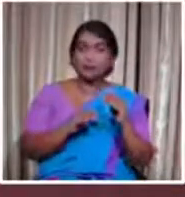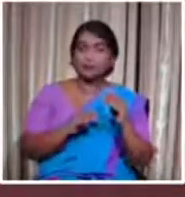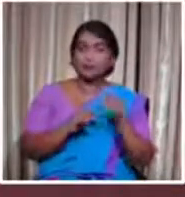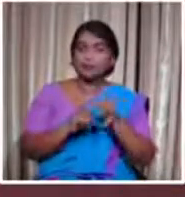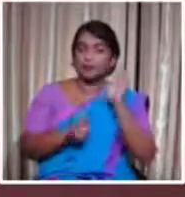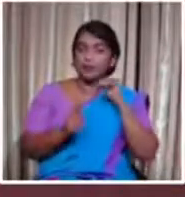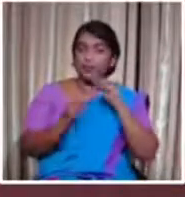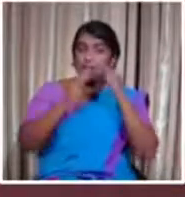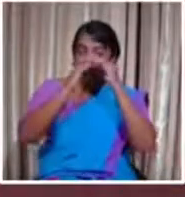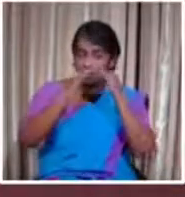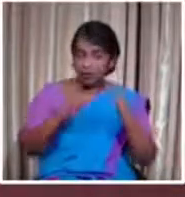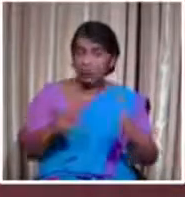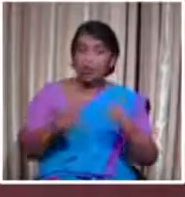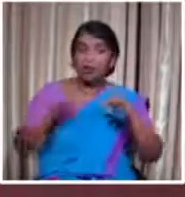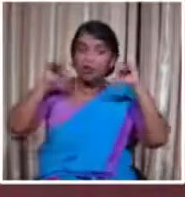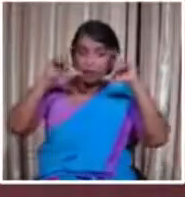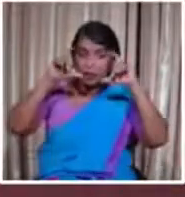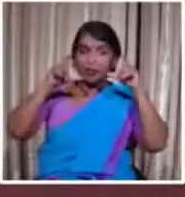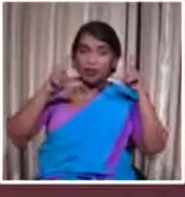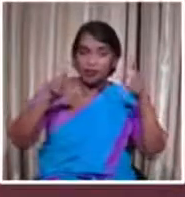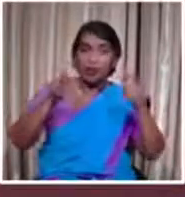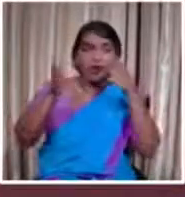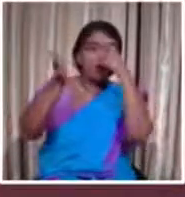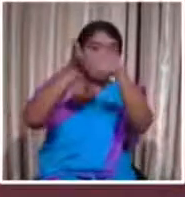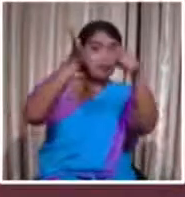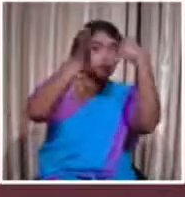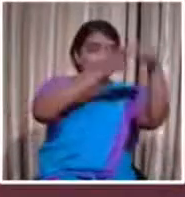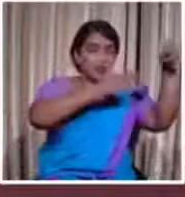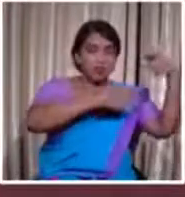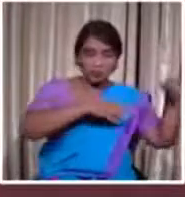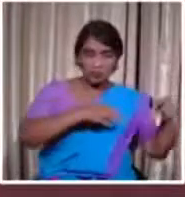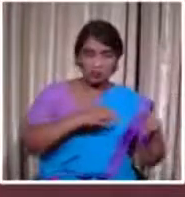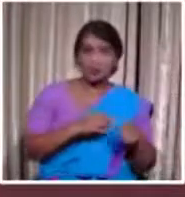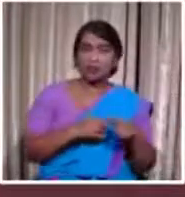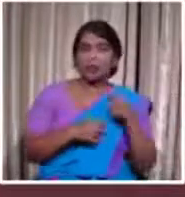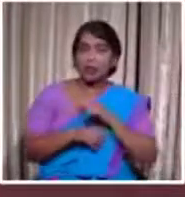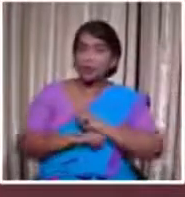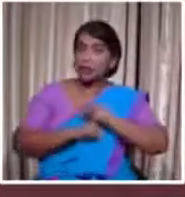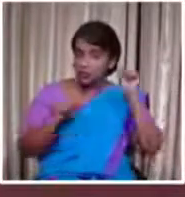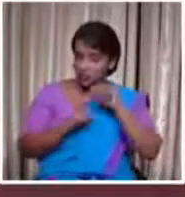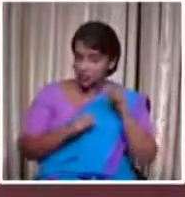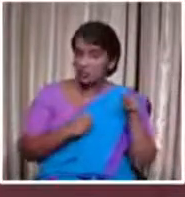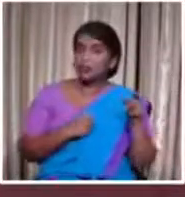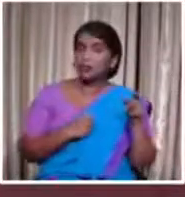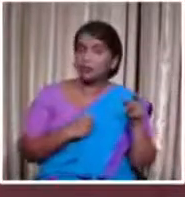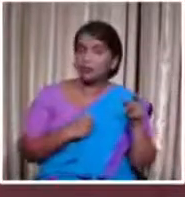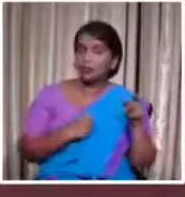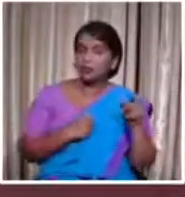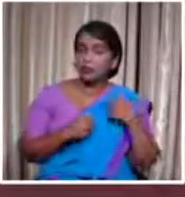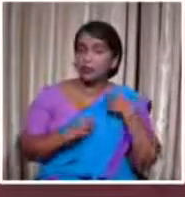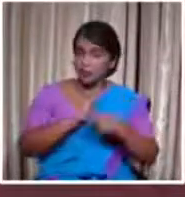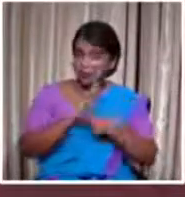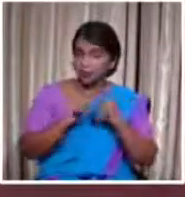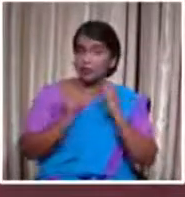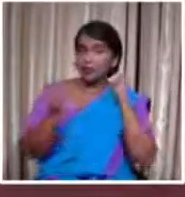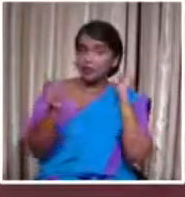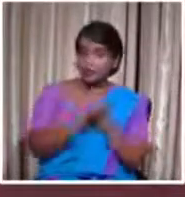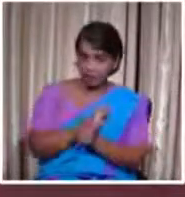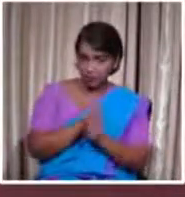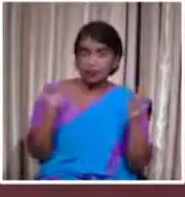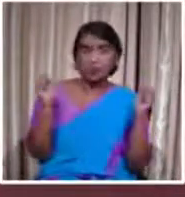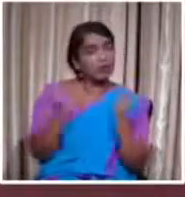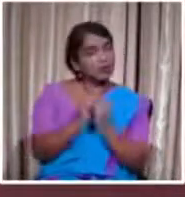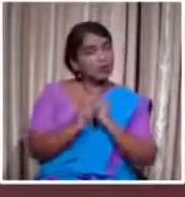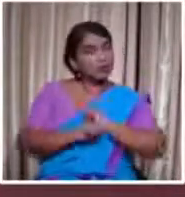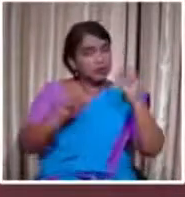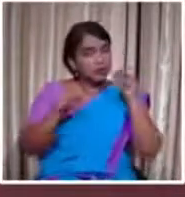ජනාධිපති මන්දිරයේ තිබ්බ ඡායාරූපවල අස්සන් ගහලා මේ අරගල කරුවන් රටේ වෙනසක් ඇති කරන්න කරන